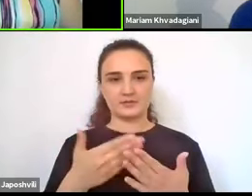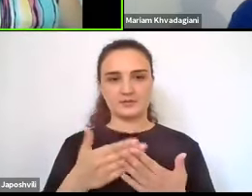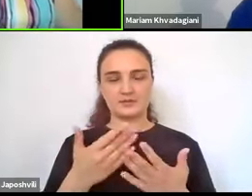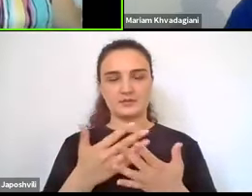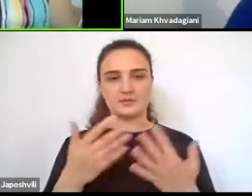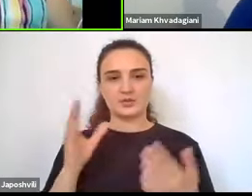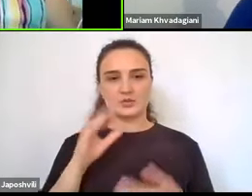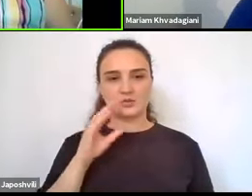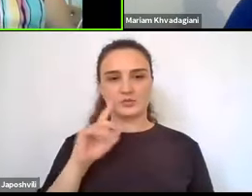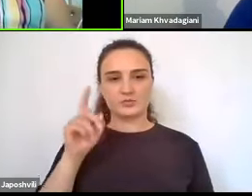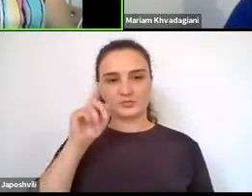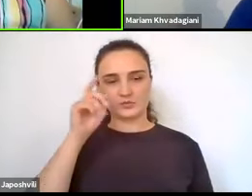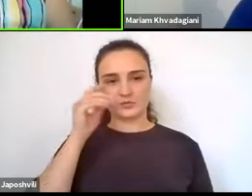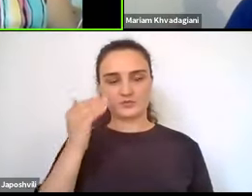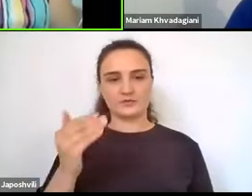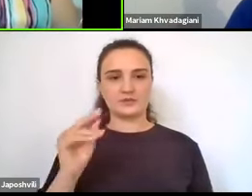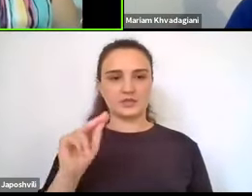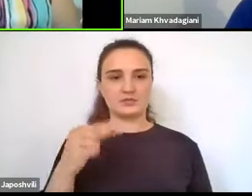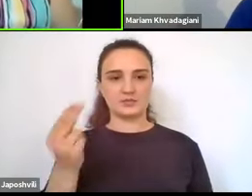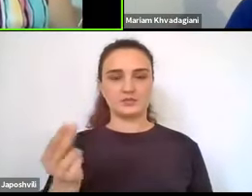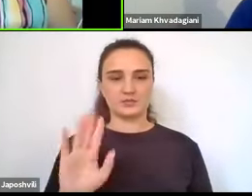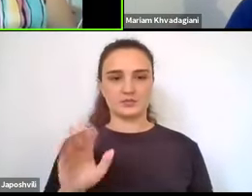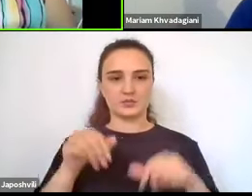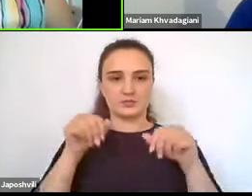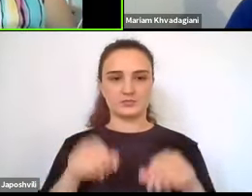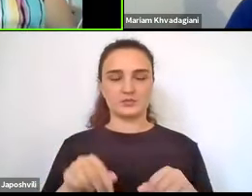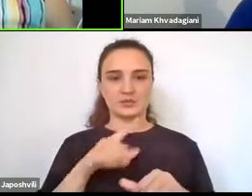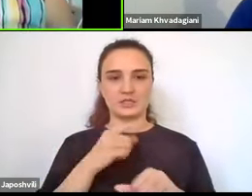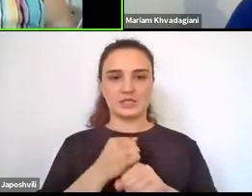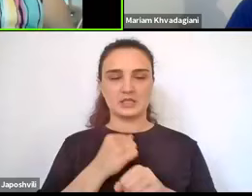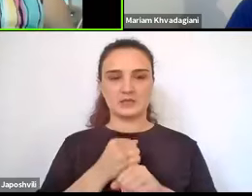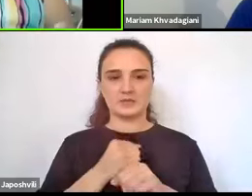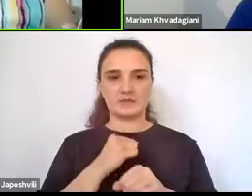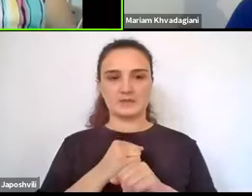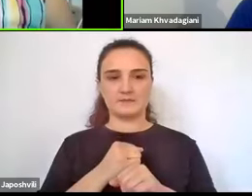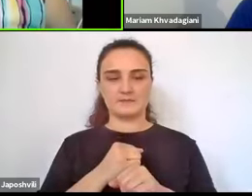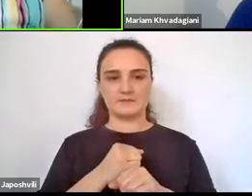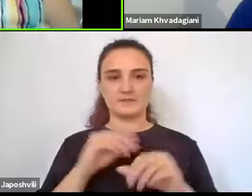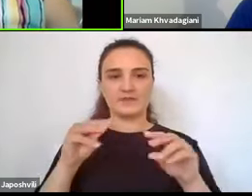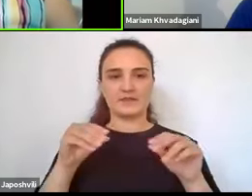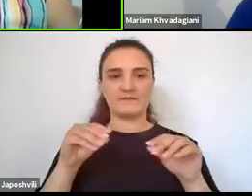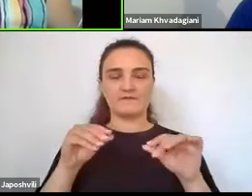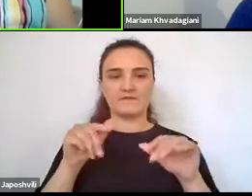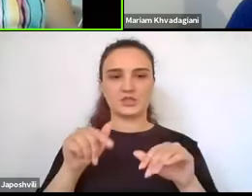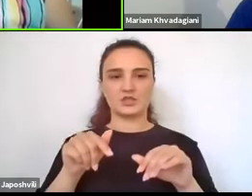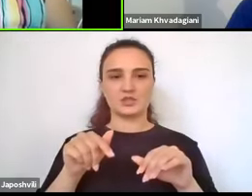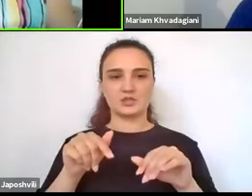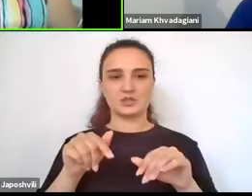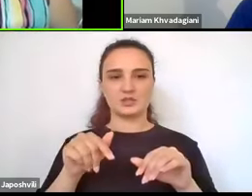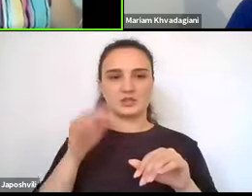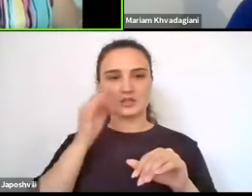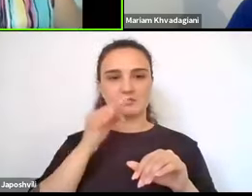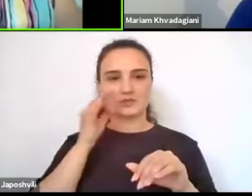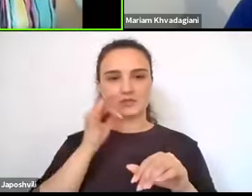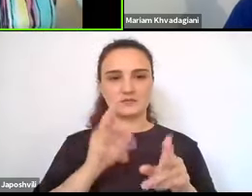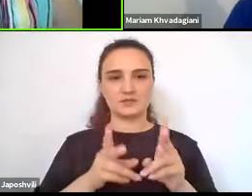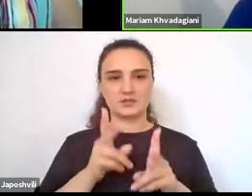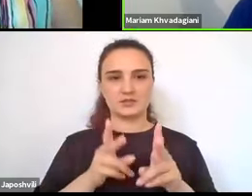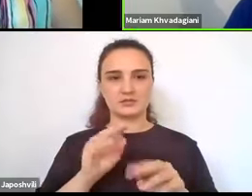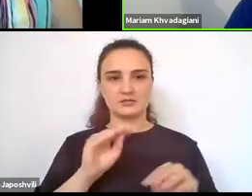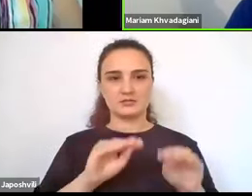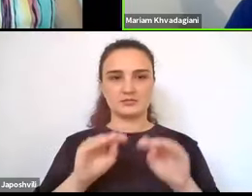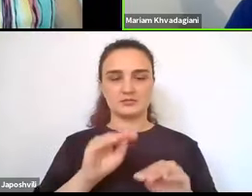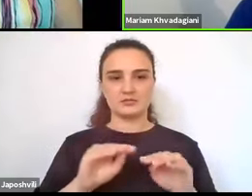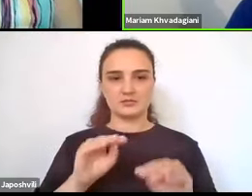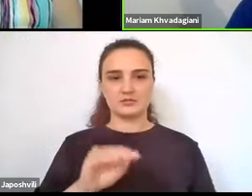მაგალითად ბიჭისთვის არ მიუციათ უფლება რომ გაეკეთებინა ქვიშისგან ნამცვარი, ხო? რაც ხო,